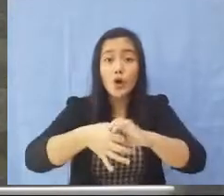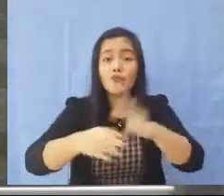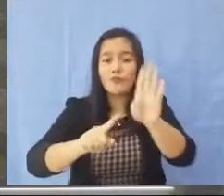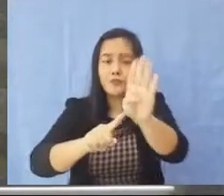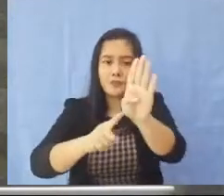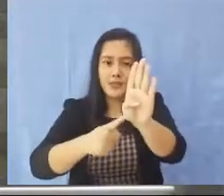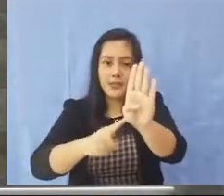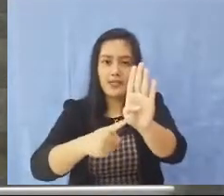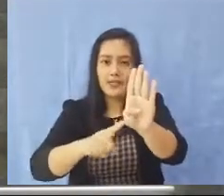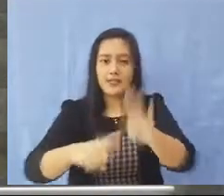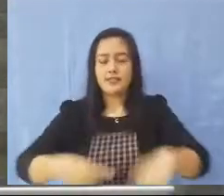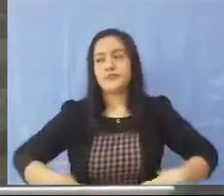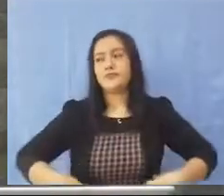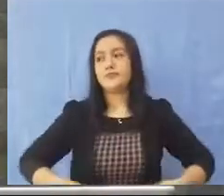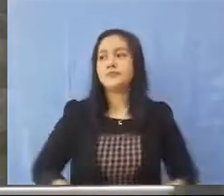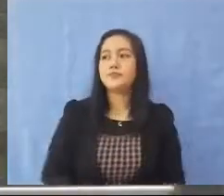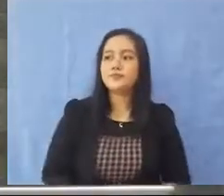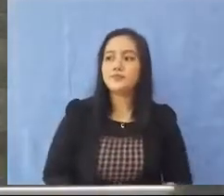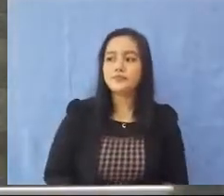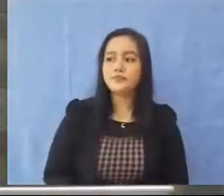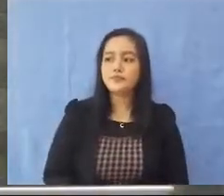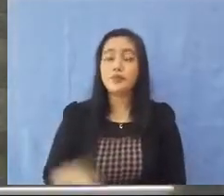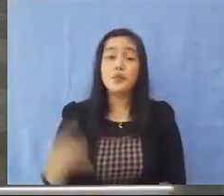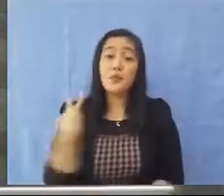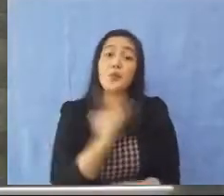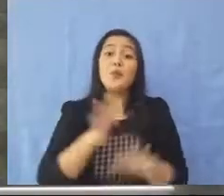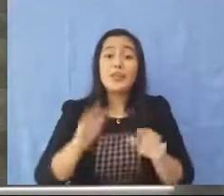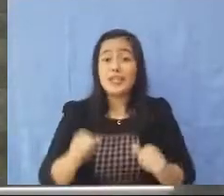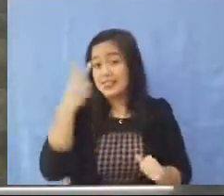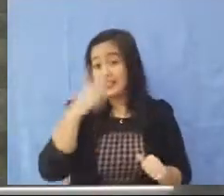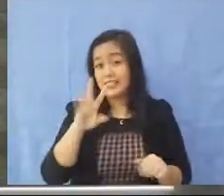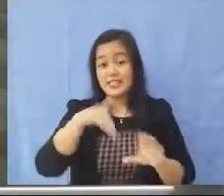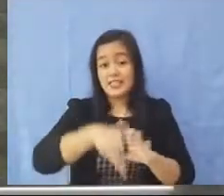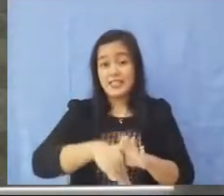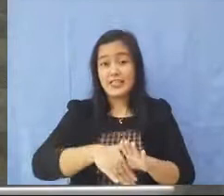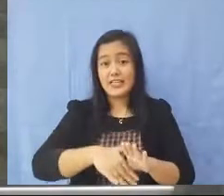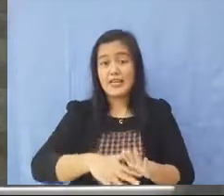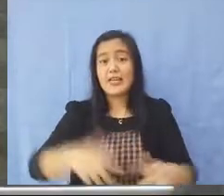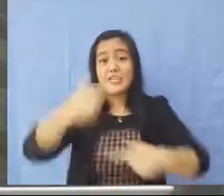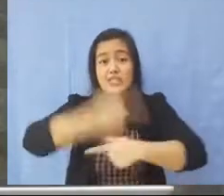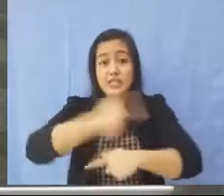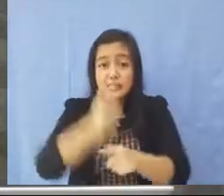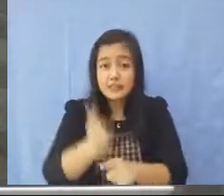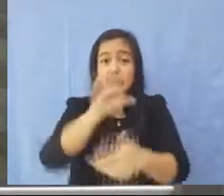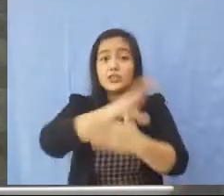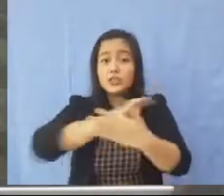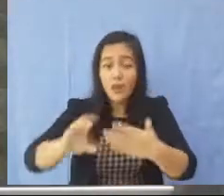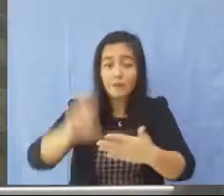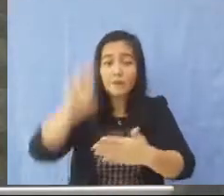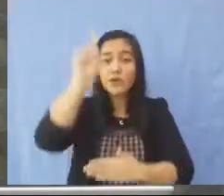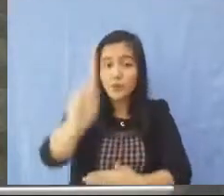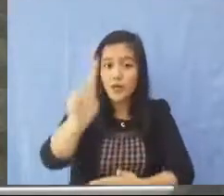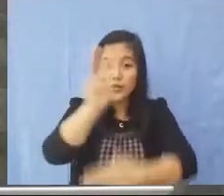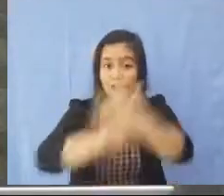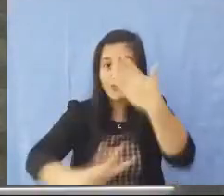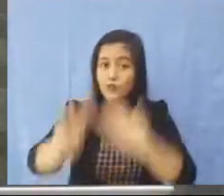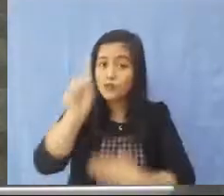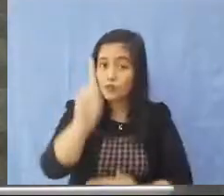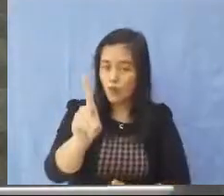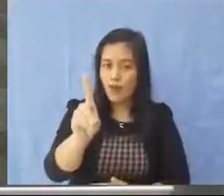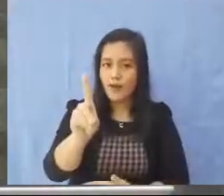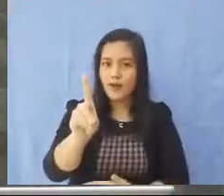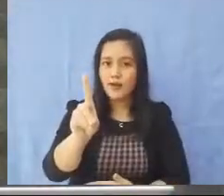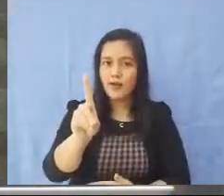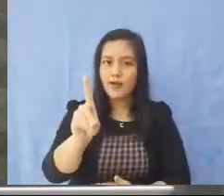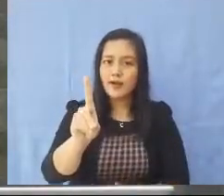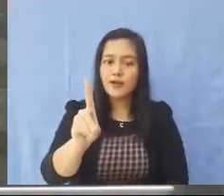Genesis chapter 1 verse 1 mismo. Kaya nga sabi ng Bible, in the beginning. You see? So, kaya yan po yung ating